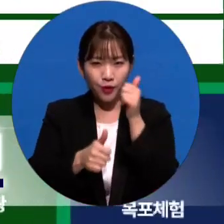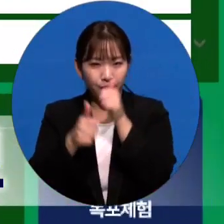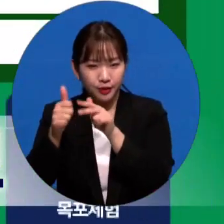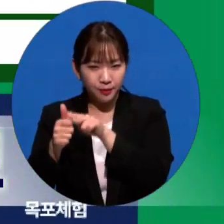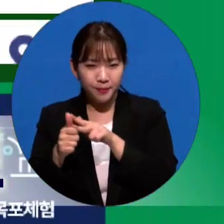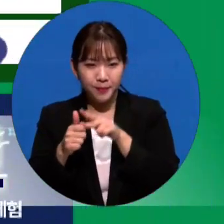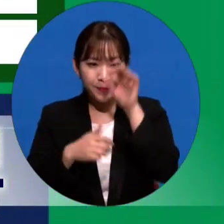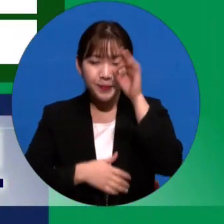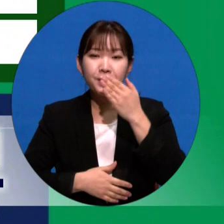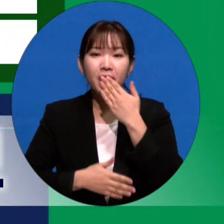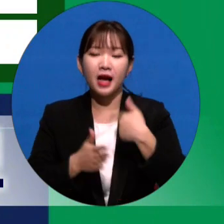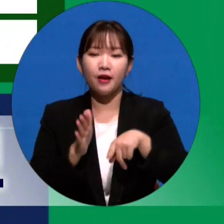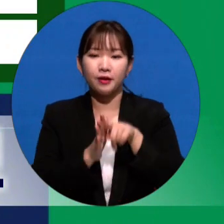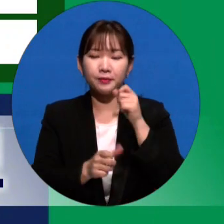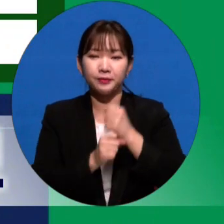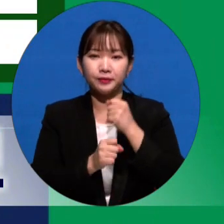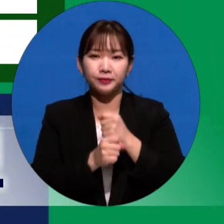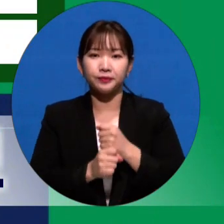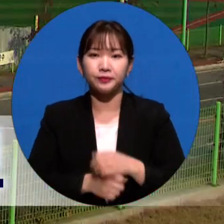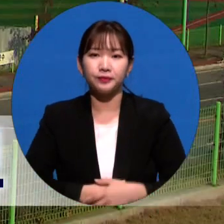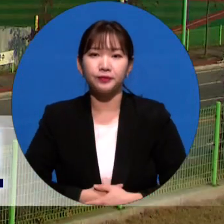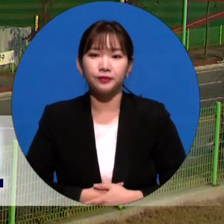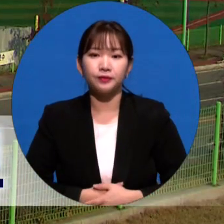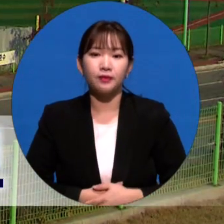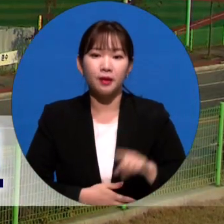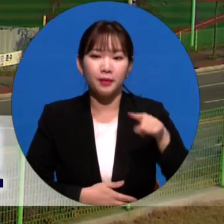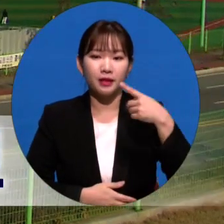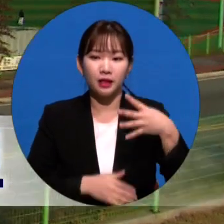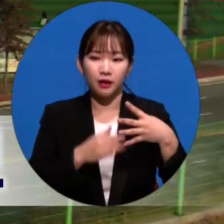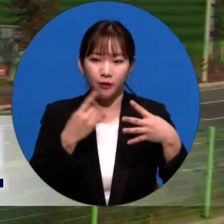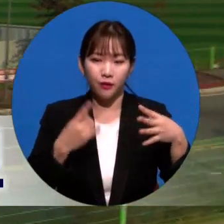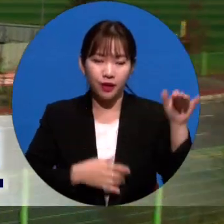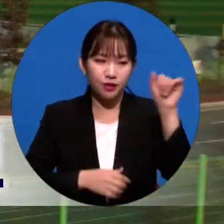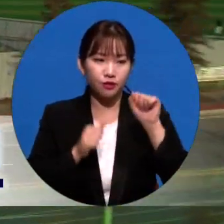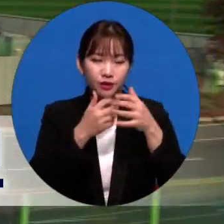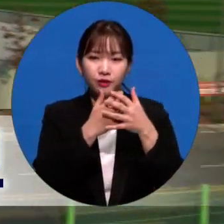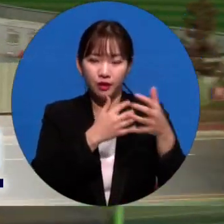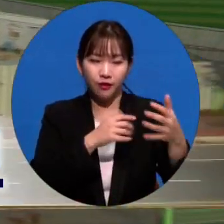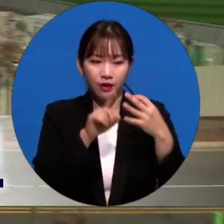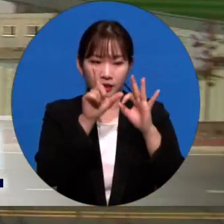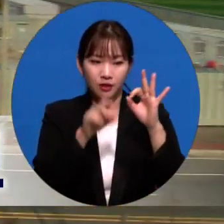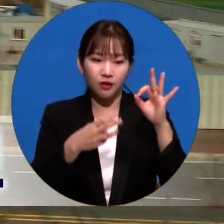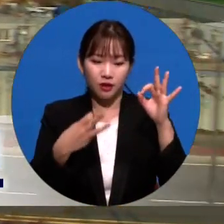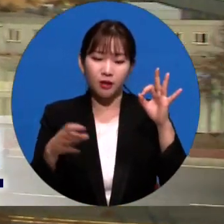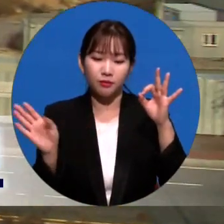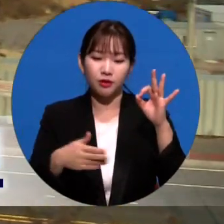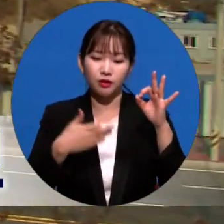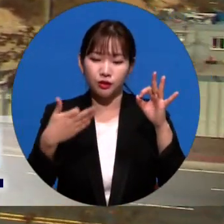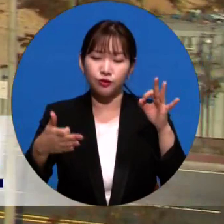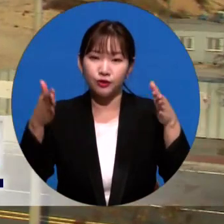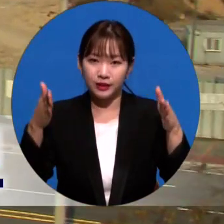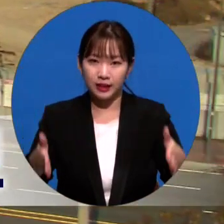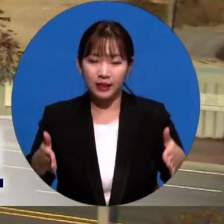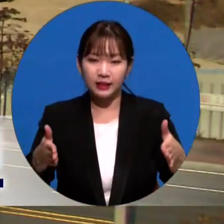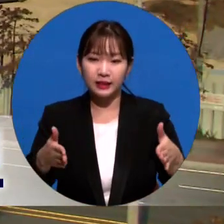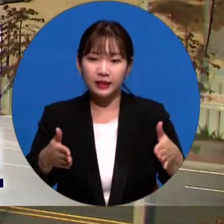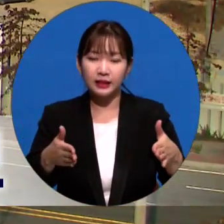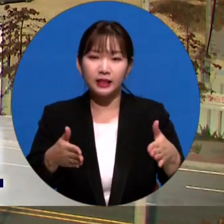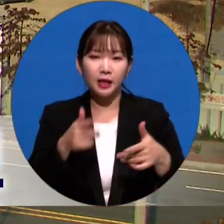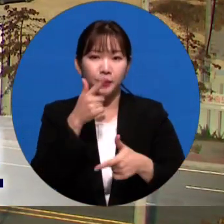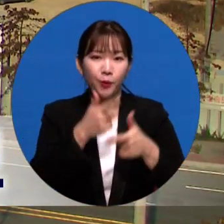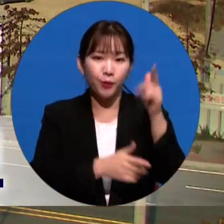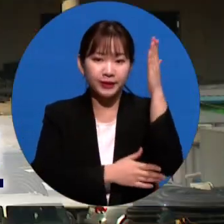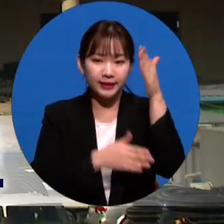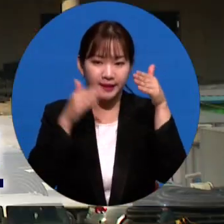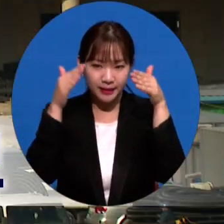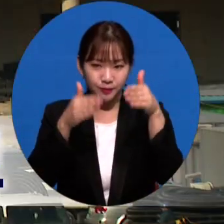수 있도록 메뉴를 배치했습니다. 제104회 전국체육대회는 10월 13일부터 19일까지 주 개최지인